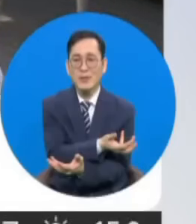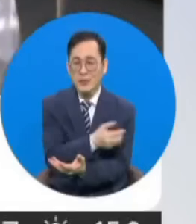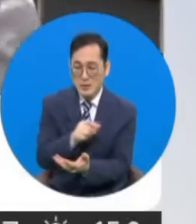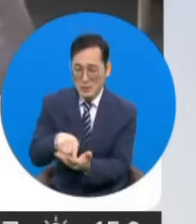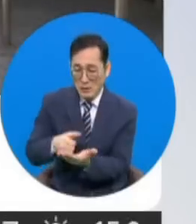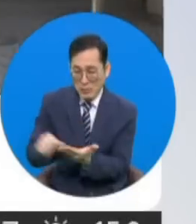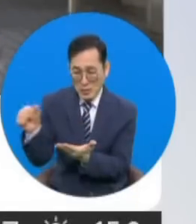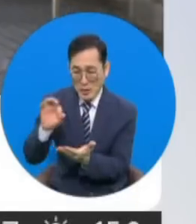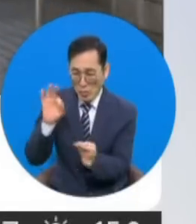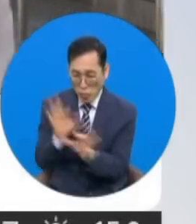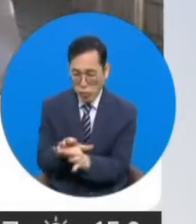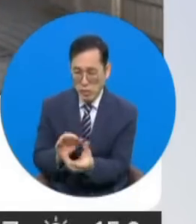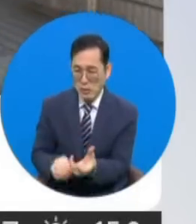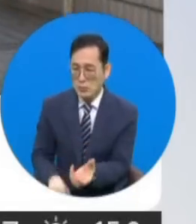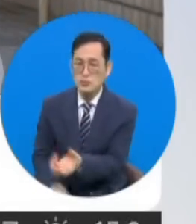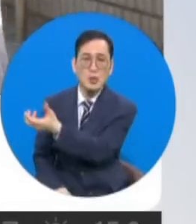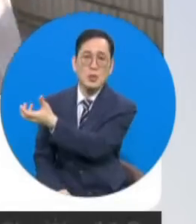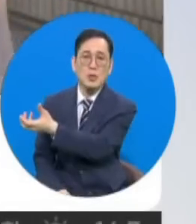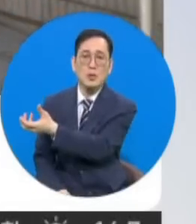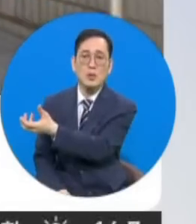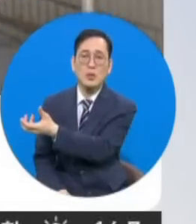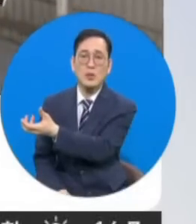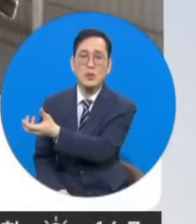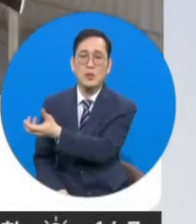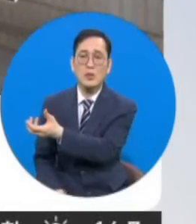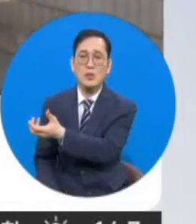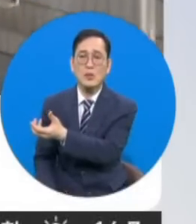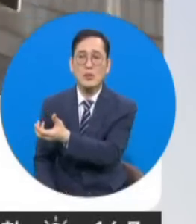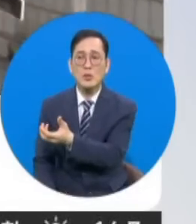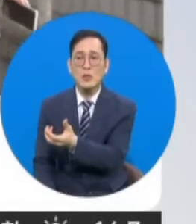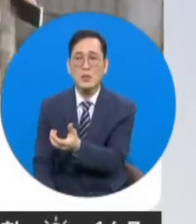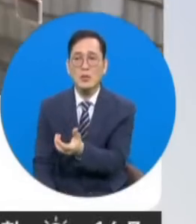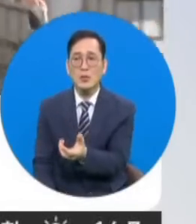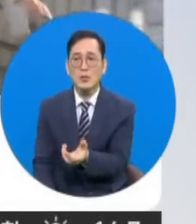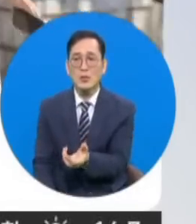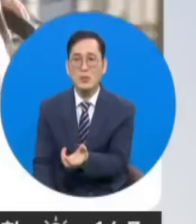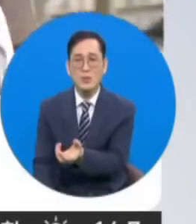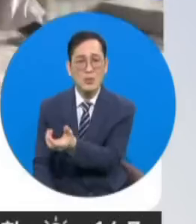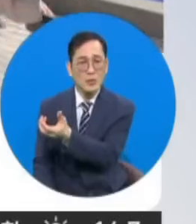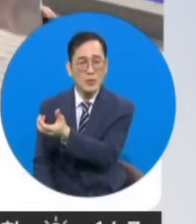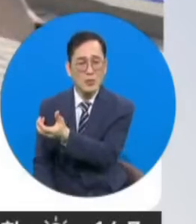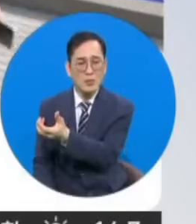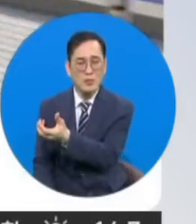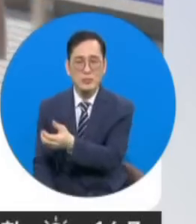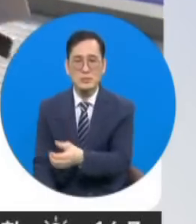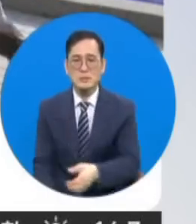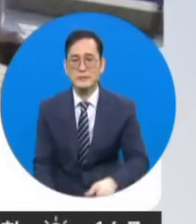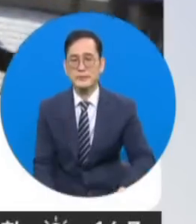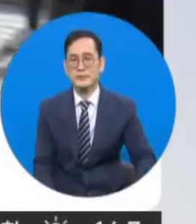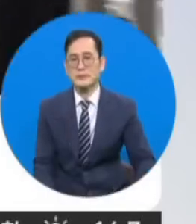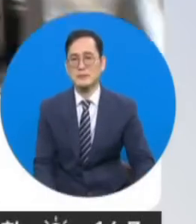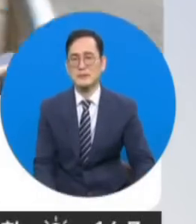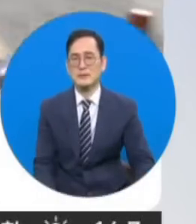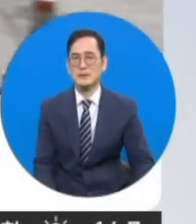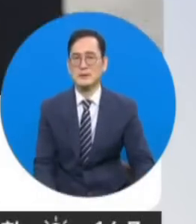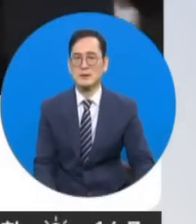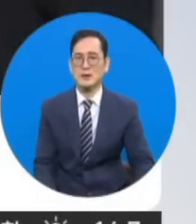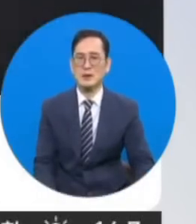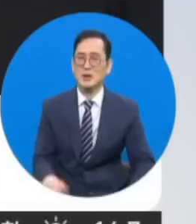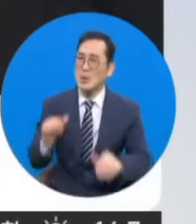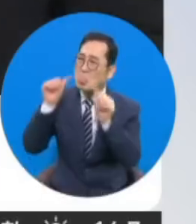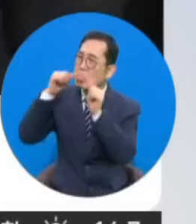세포를 내가 세포를 사서 그냥 세포를 냈어 할 거 같으면 이거는 정말 장난으로 밖에는